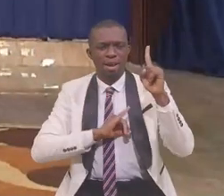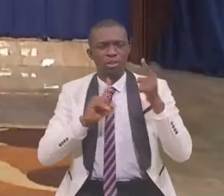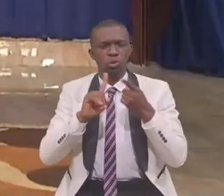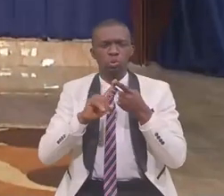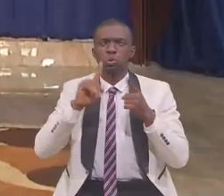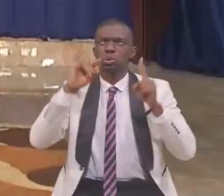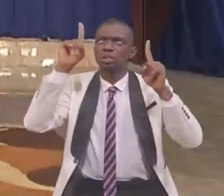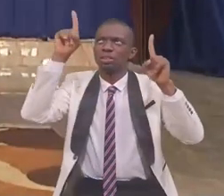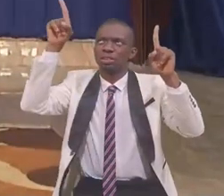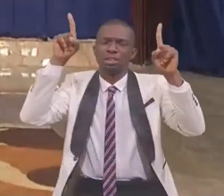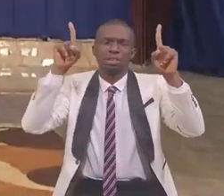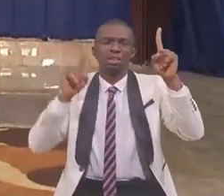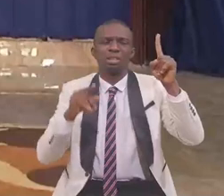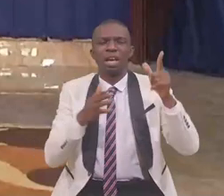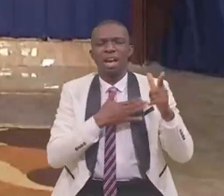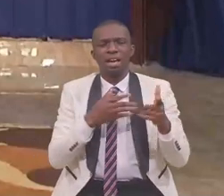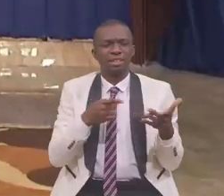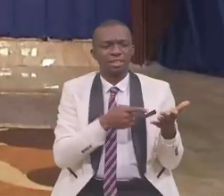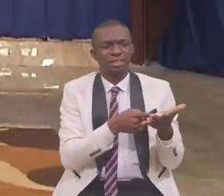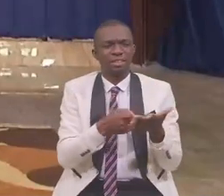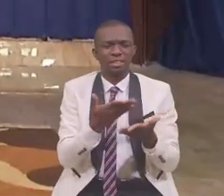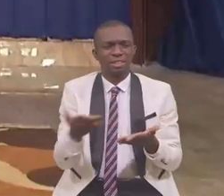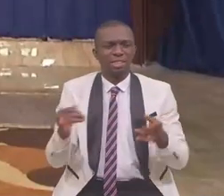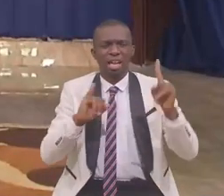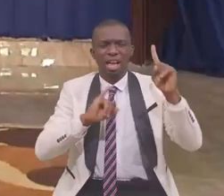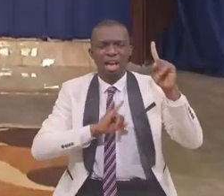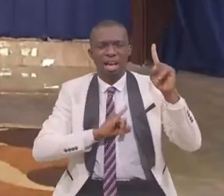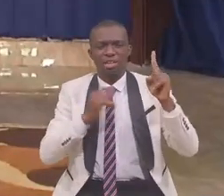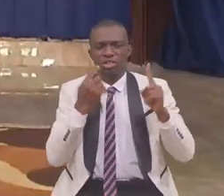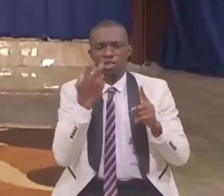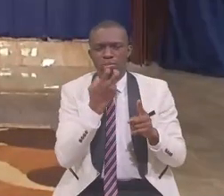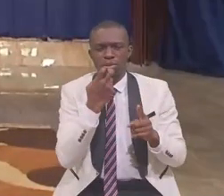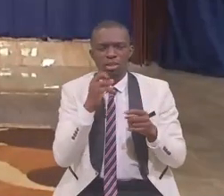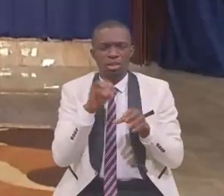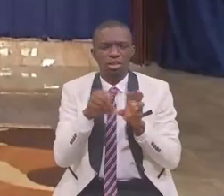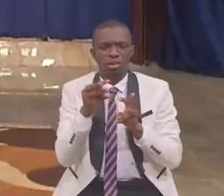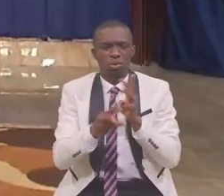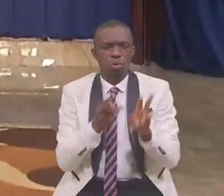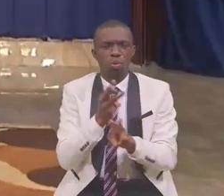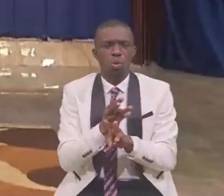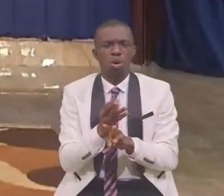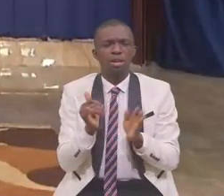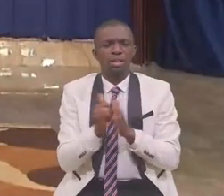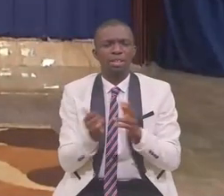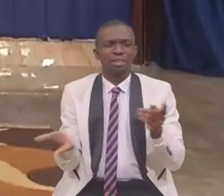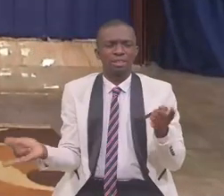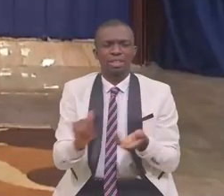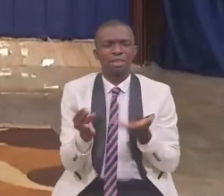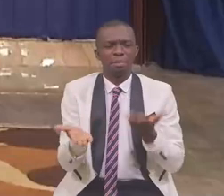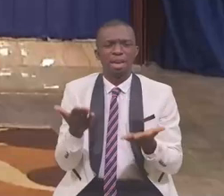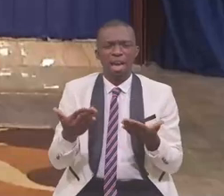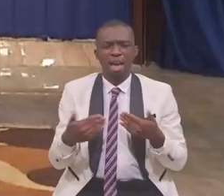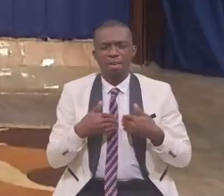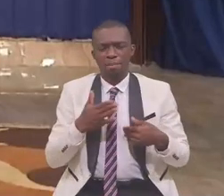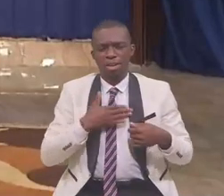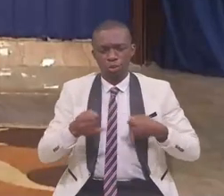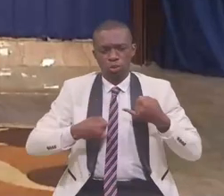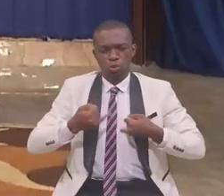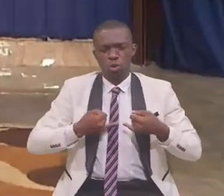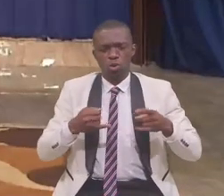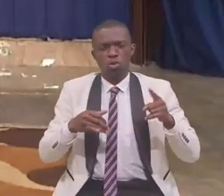ces choses dans le monde, afin qu'ils aient en eux ma joie parfaite. Je